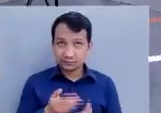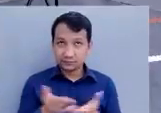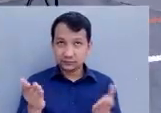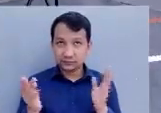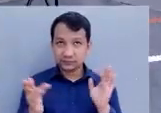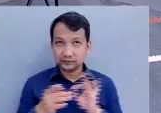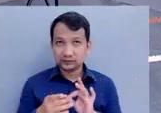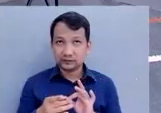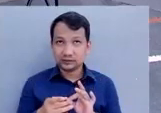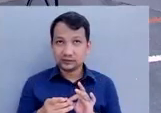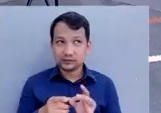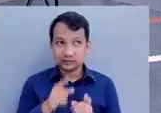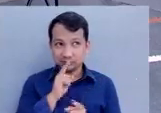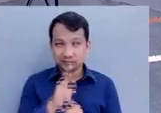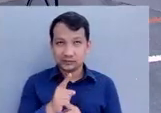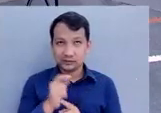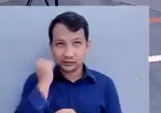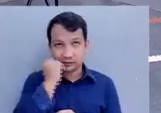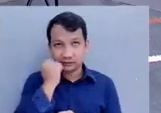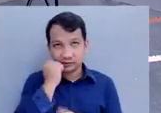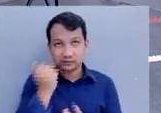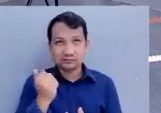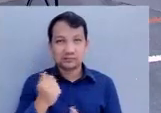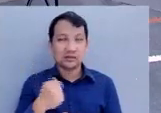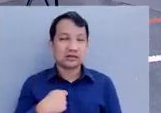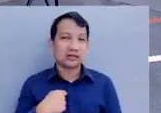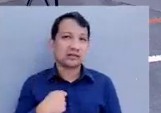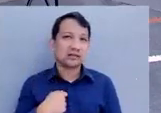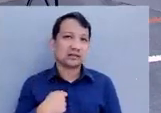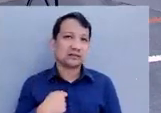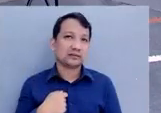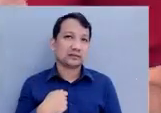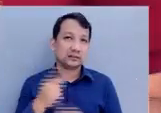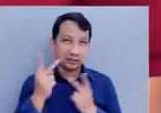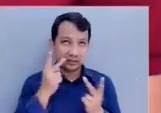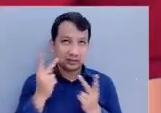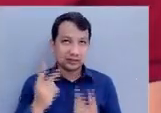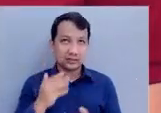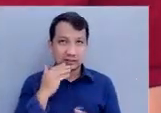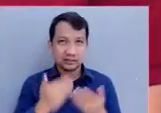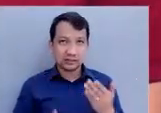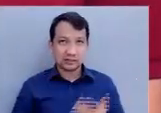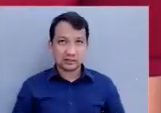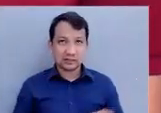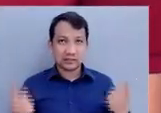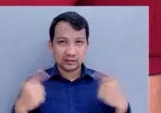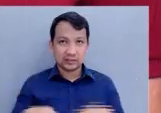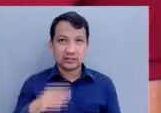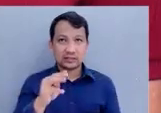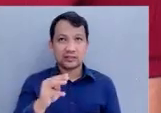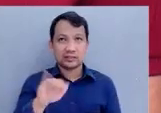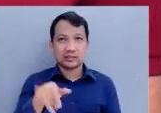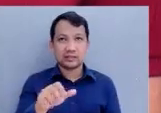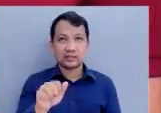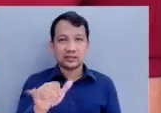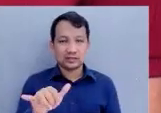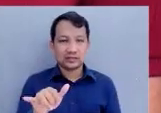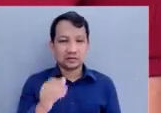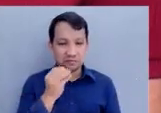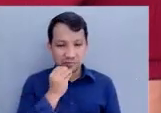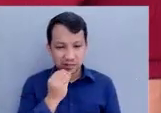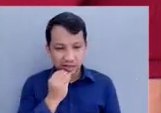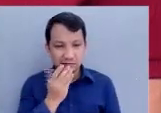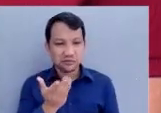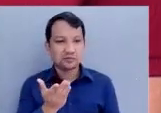Ano yung sinisiguro mo sa araw-araw ah sinisiguro ko po yung mga guest talaga eh Welcome na welcome sa Mary J po Syempre yung mga pagkain po